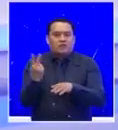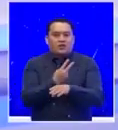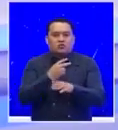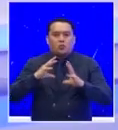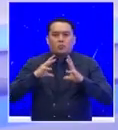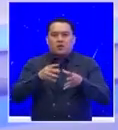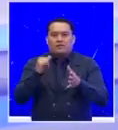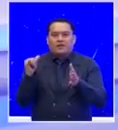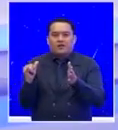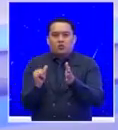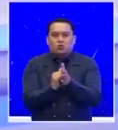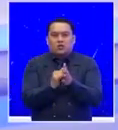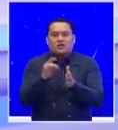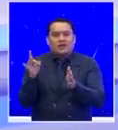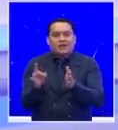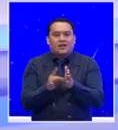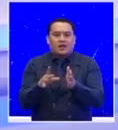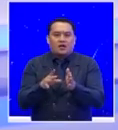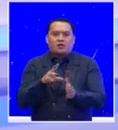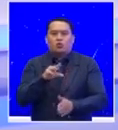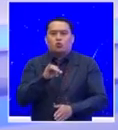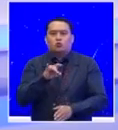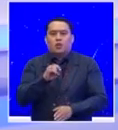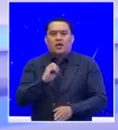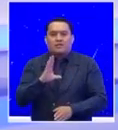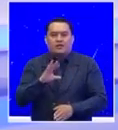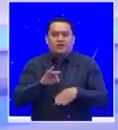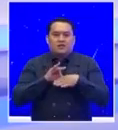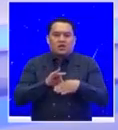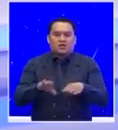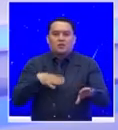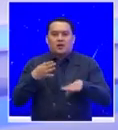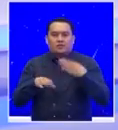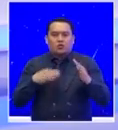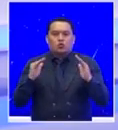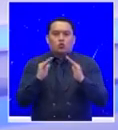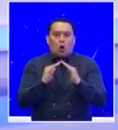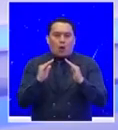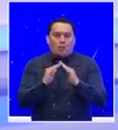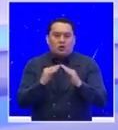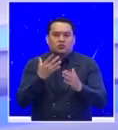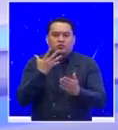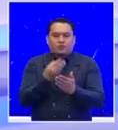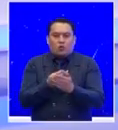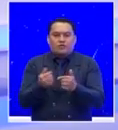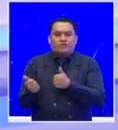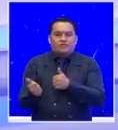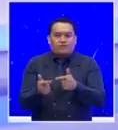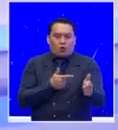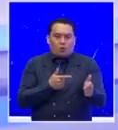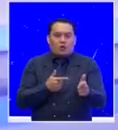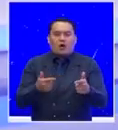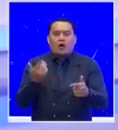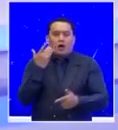установивший мировой рекорд среди ветеранов Жумахан Кузбаев, начал проводить тренировки дома. Чтобы не потерять свою физическую форму,